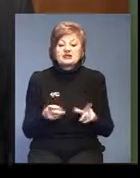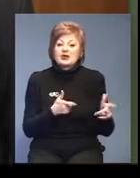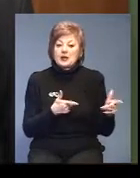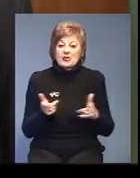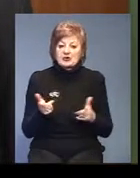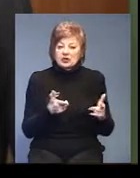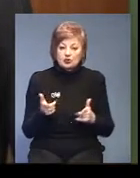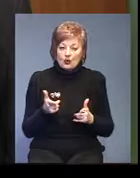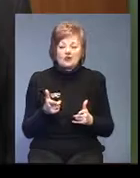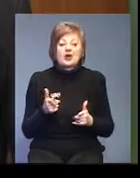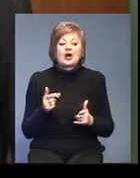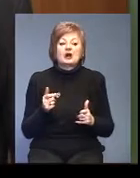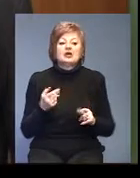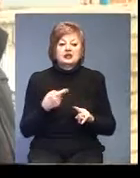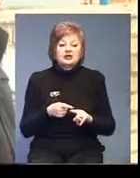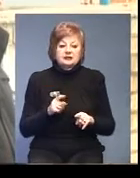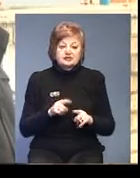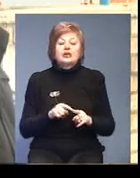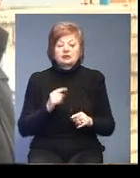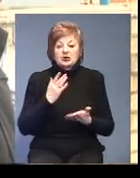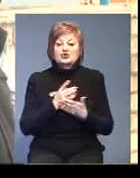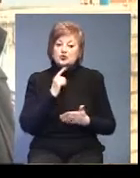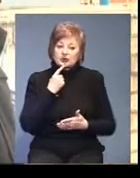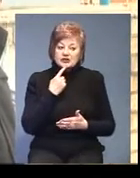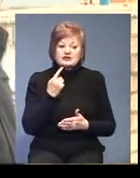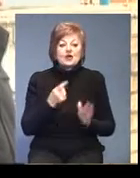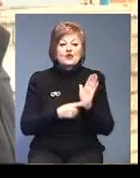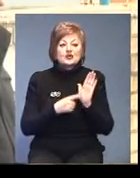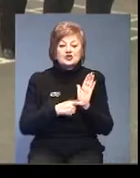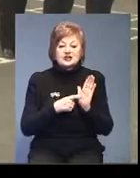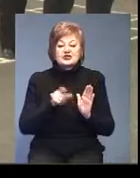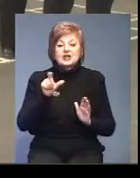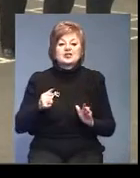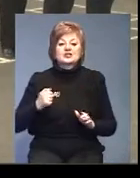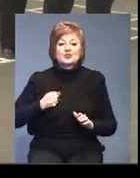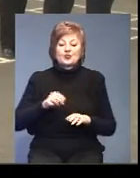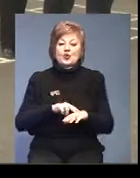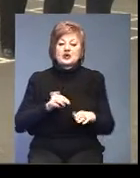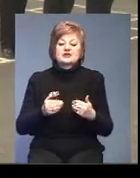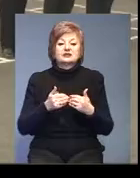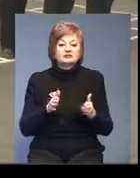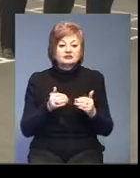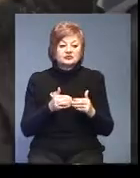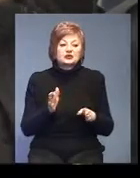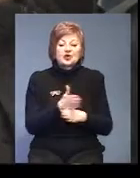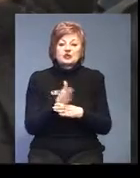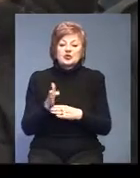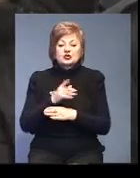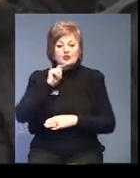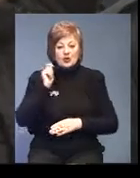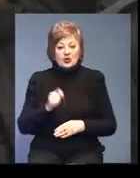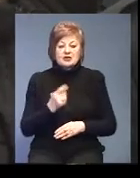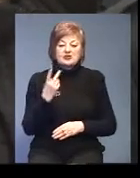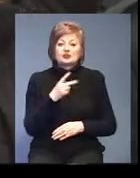підготовка. Це там теж були в них складності. Після випуску 60 поліцейських новобранців розподілять різними містами України. З 2